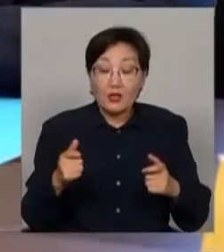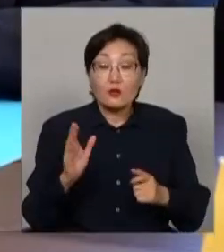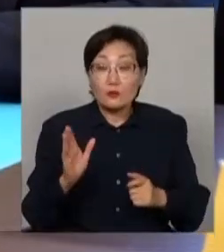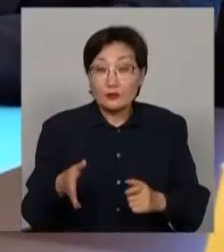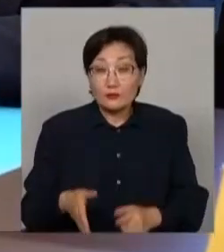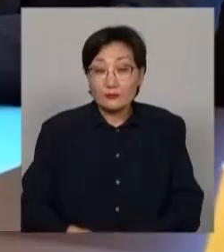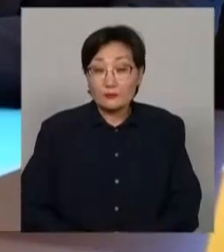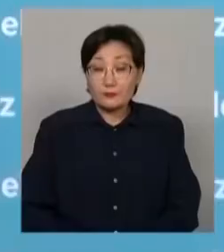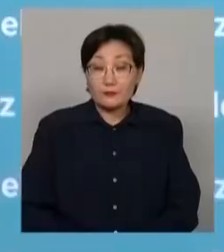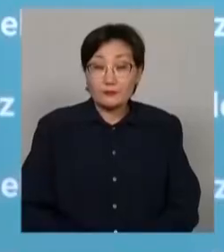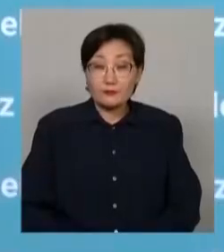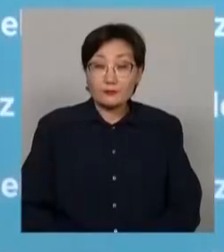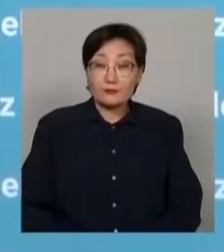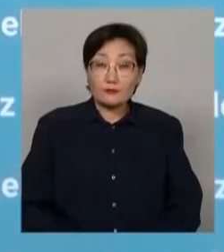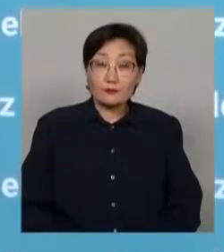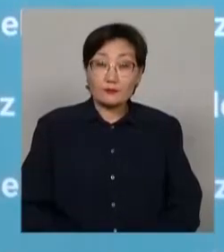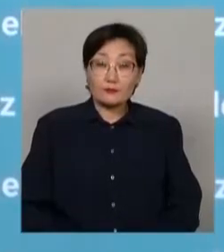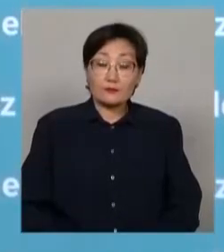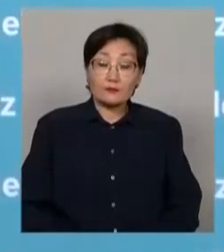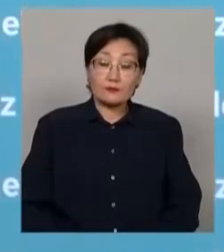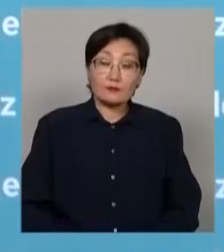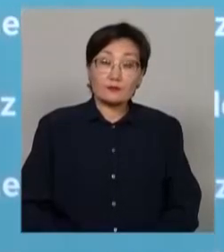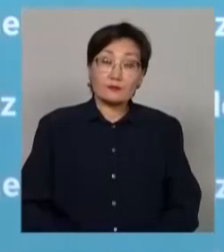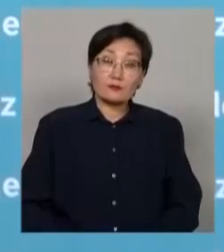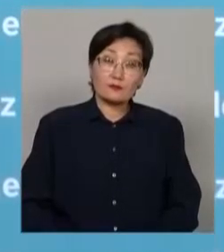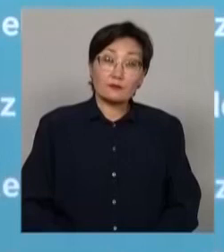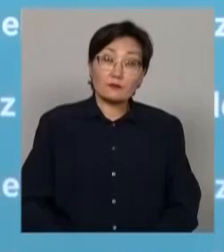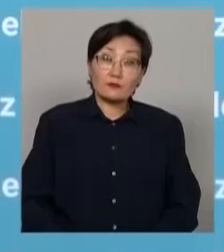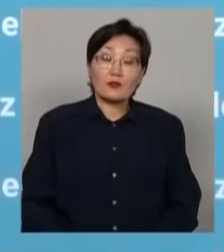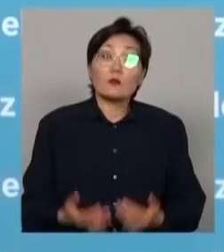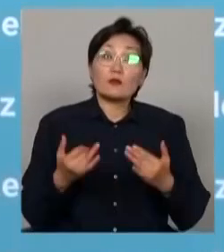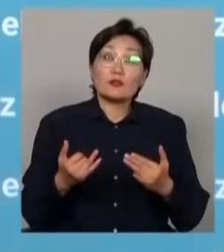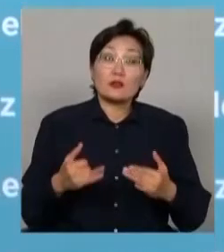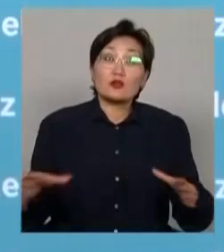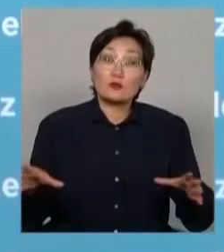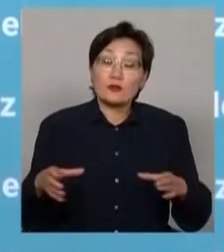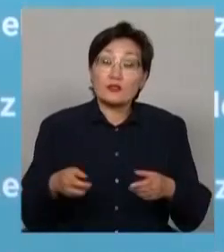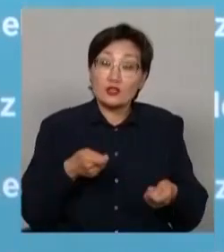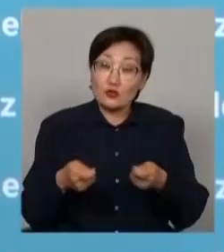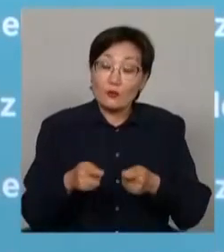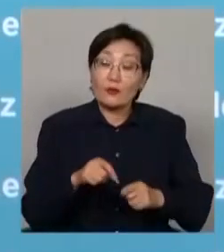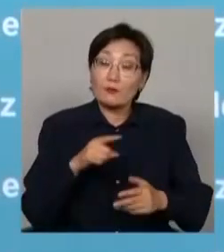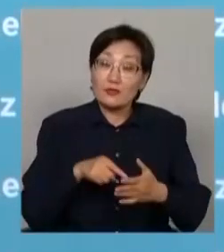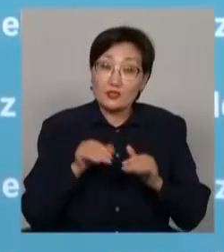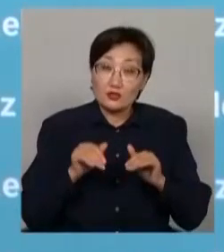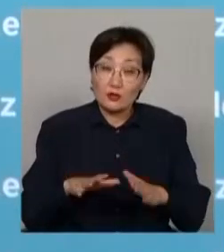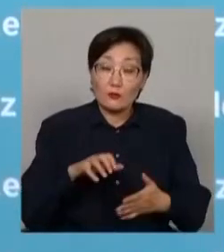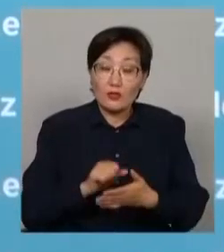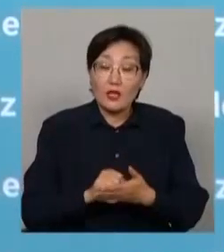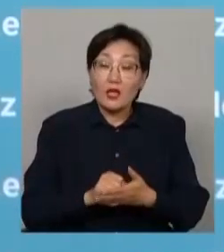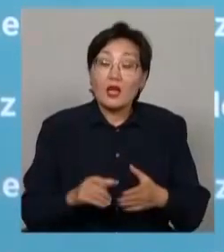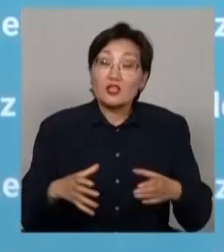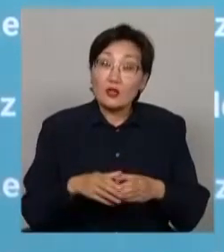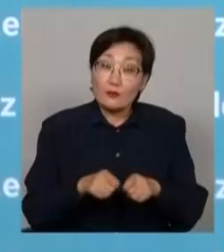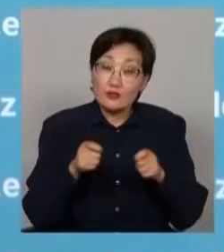жасайды. Штаб нашей миссии будет заниматься. Бүгін біз ұйымдастыру мәселелерін шешумен айналысатын миссия штабын